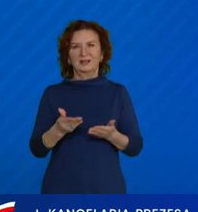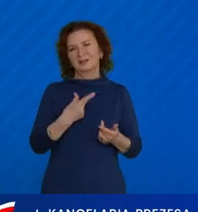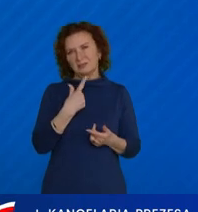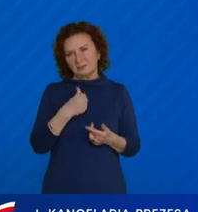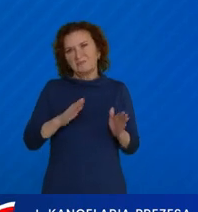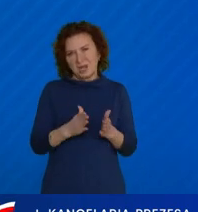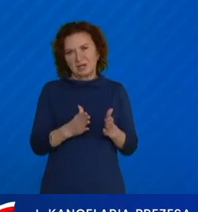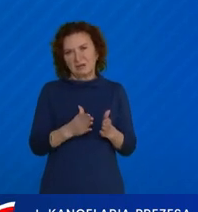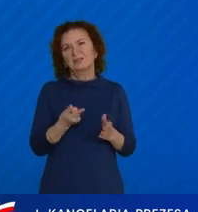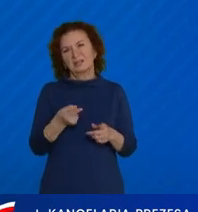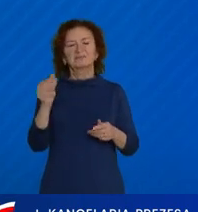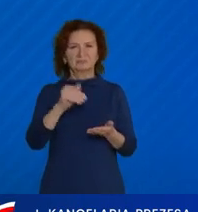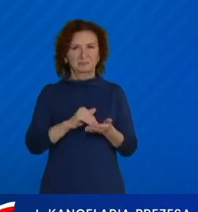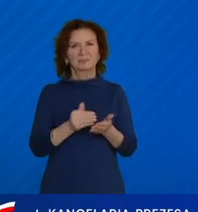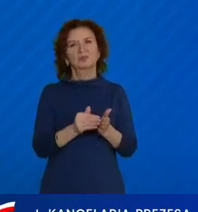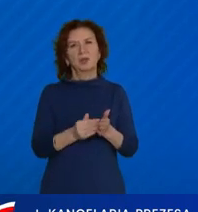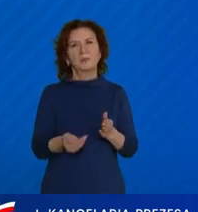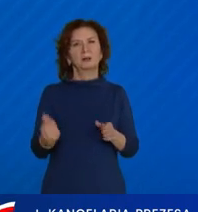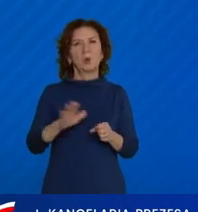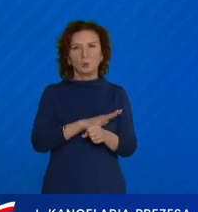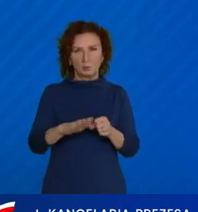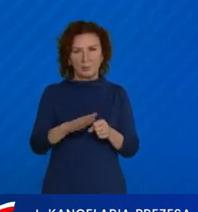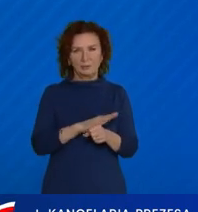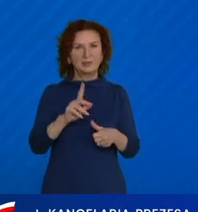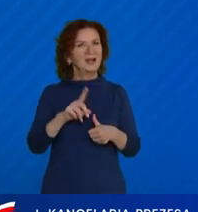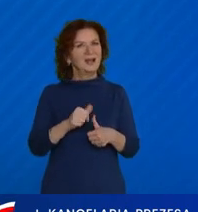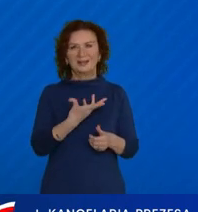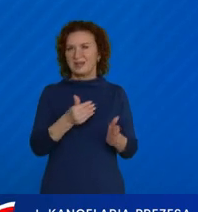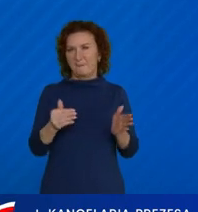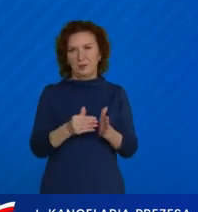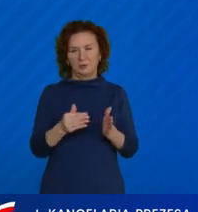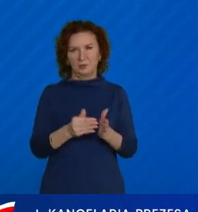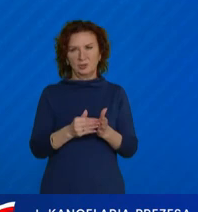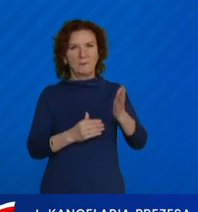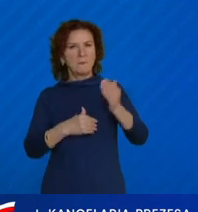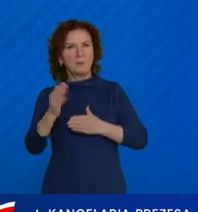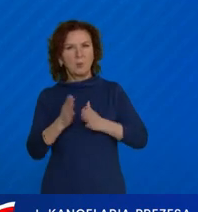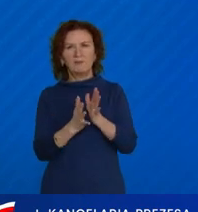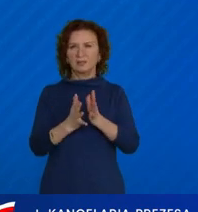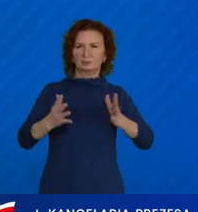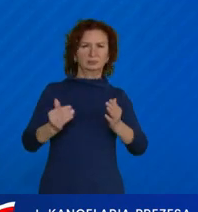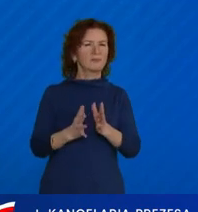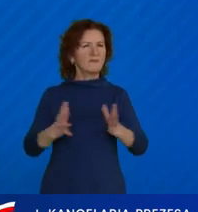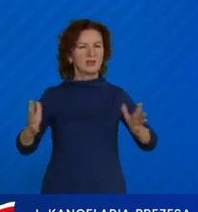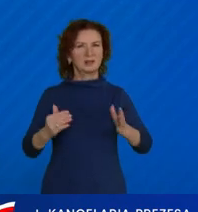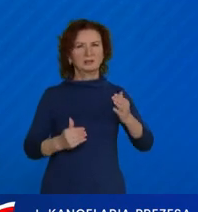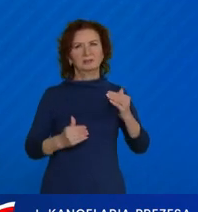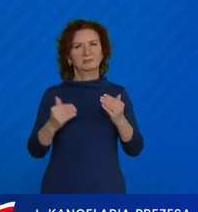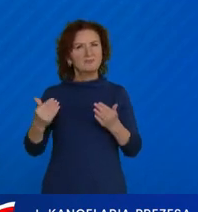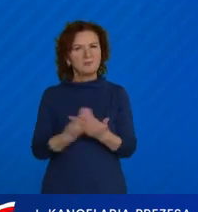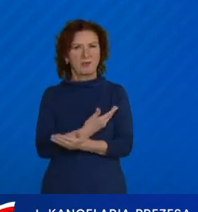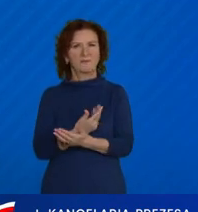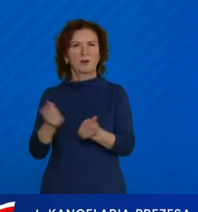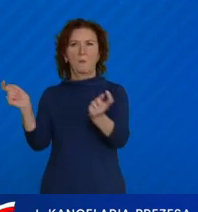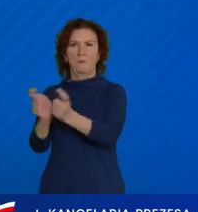brakuje, zrobić uzupełnienia, ale nie ma sensu budować jakiejś olbrzymiej nowej sieci. A są takie miejsca,